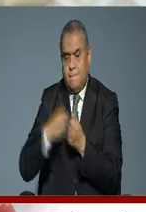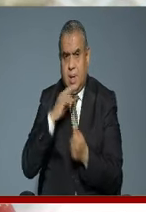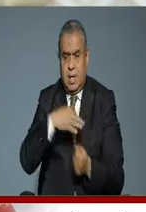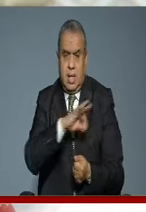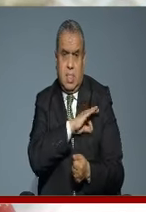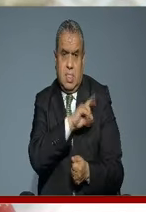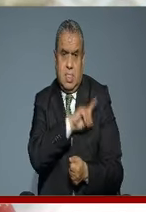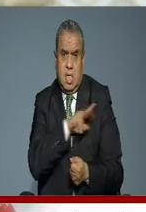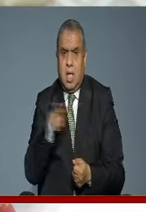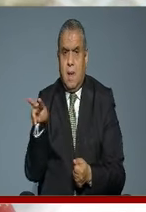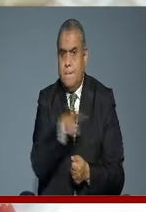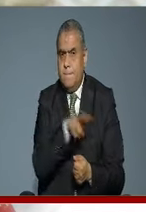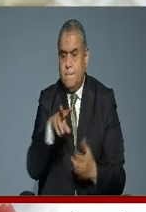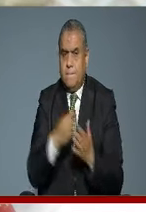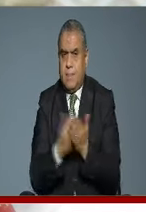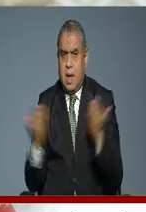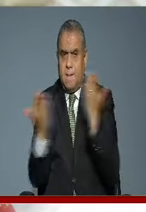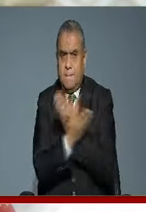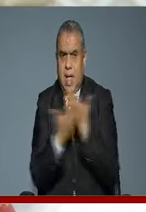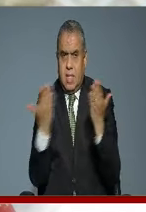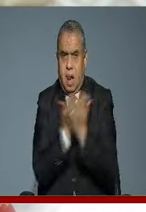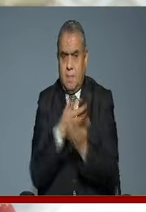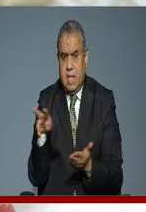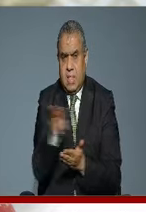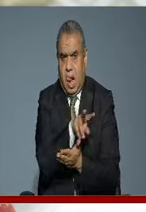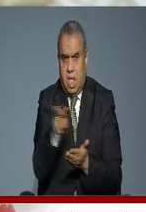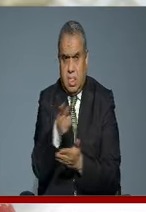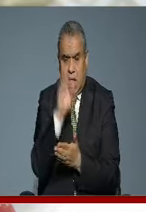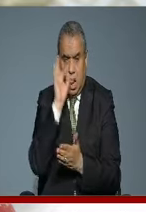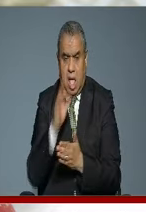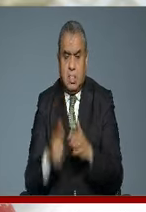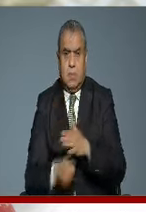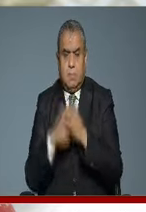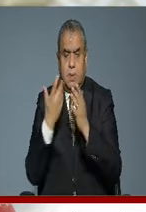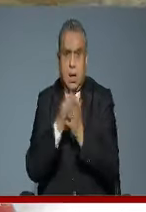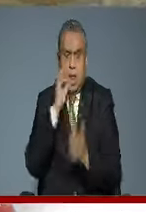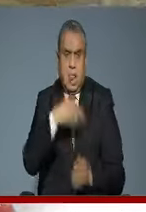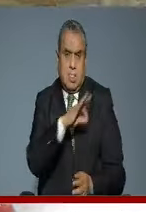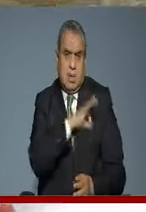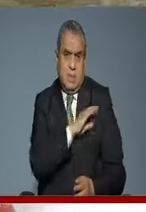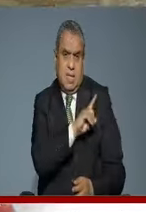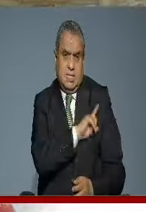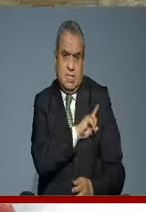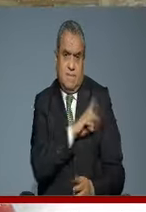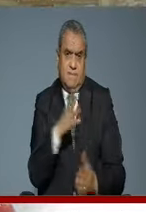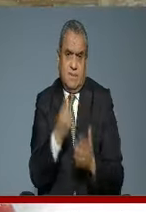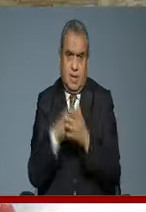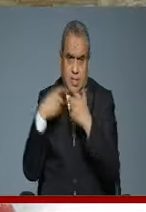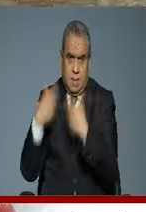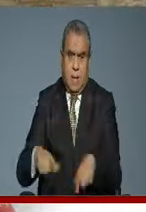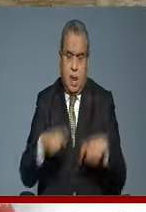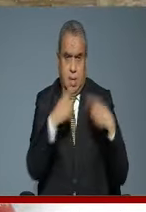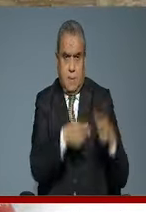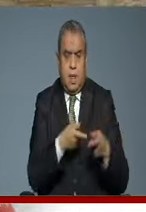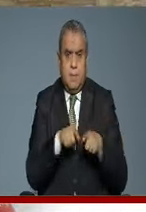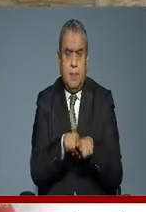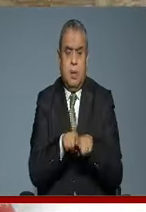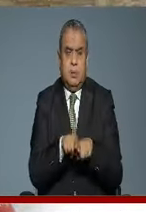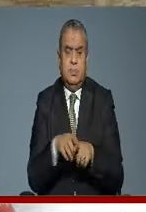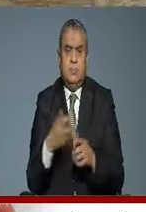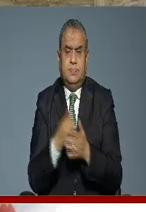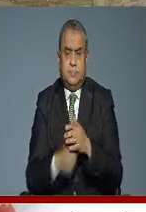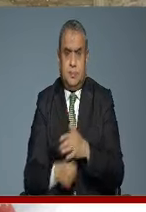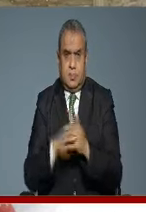الطرفين، علاقة بين بلدين تكون تعود بالفائدة للبلدين. ما